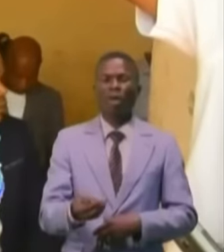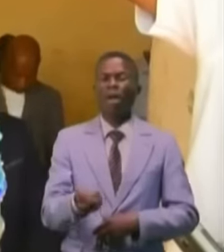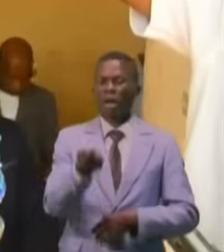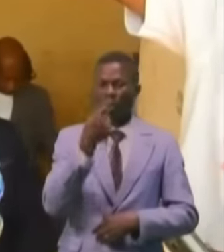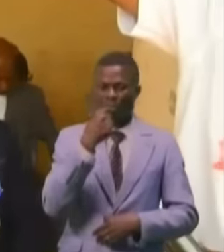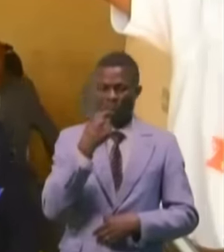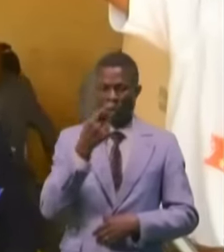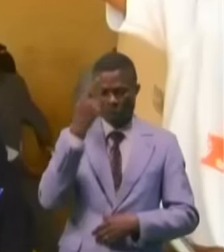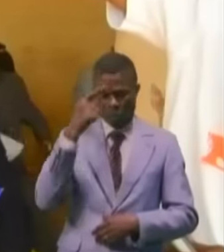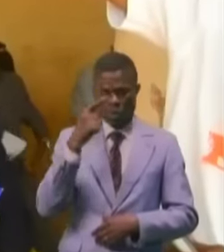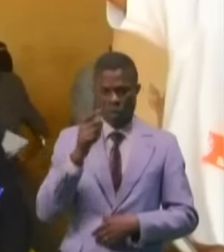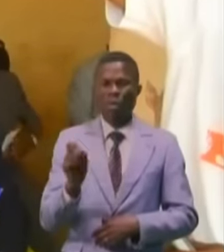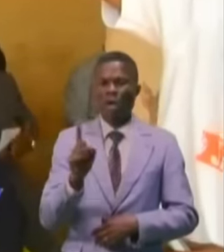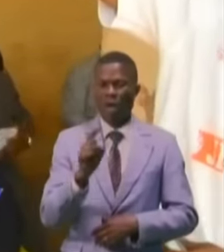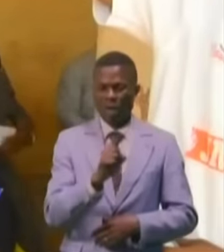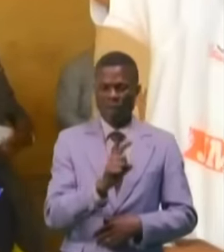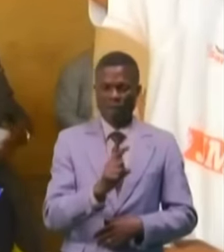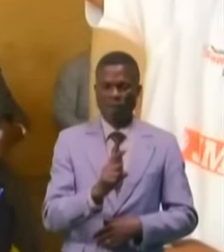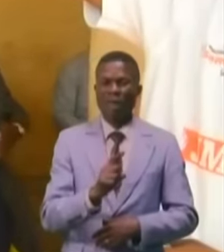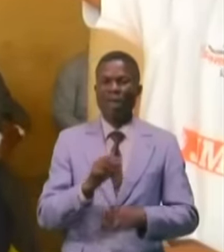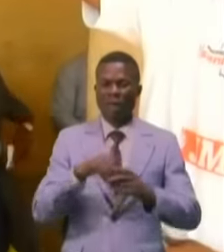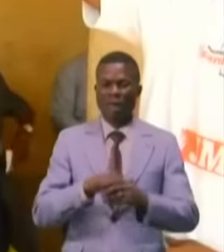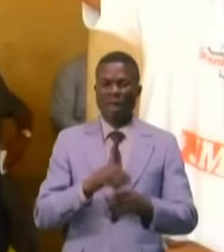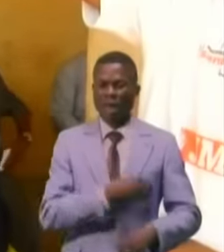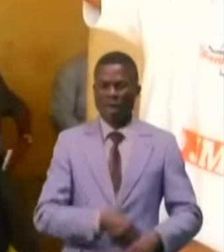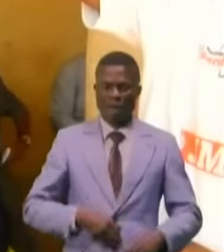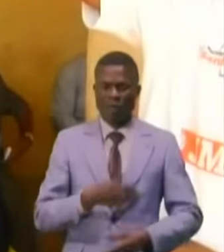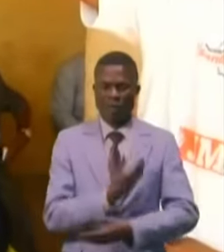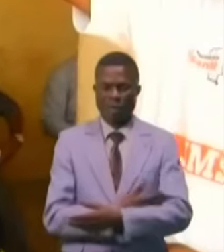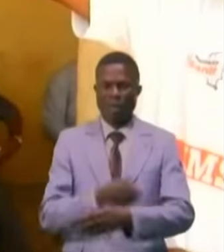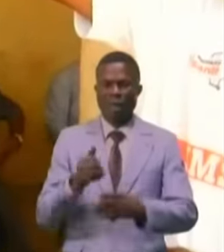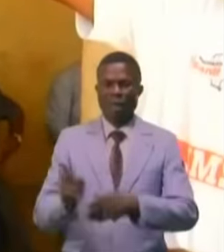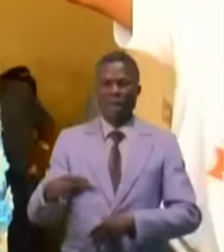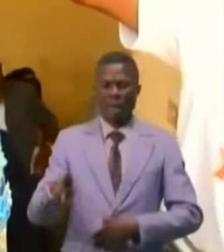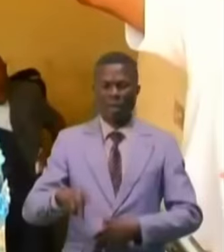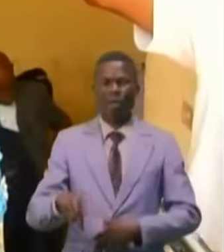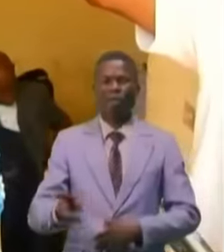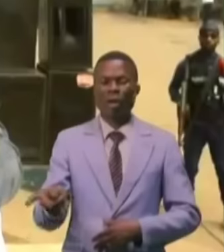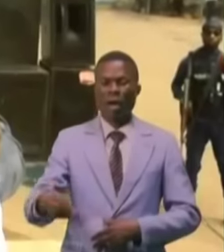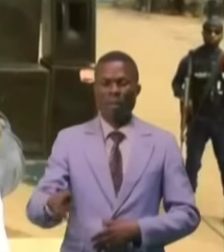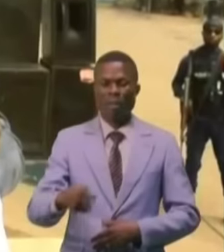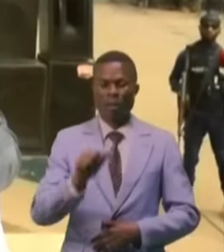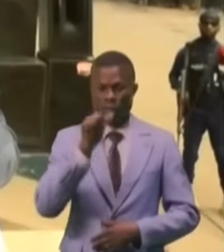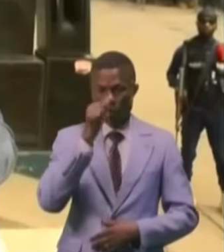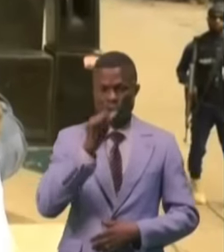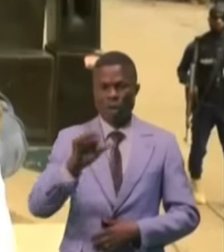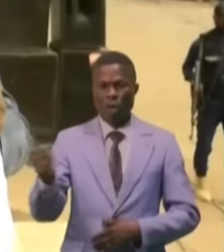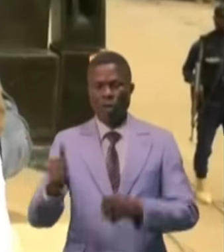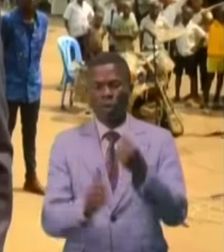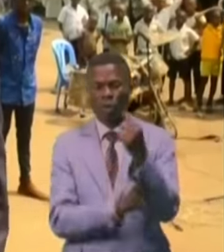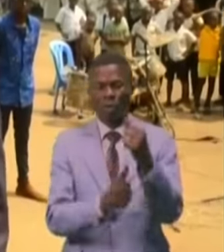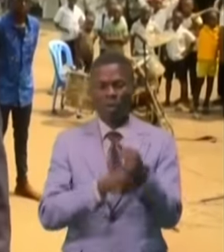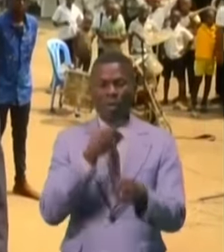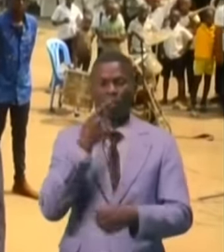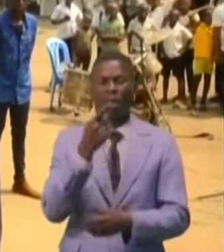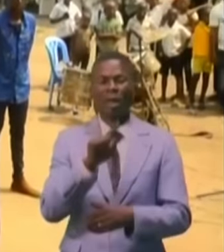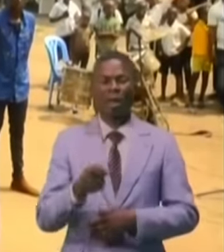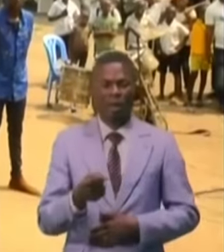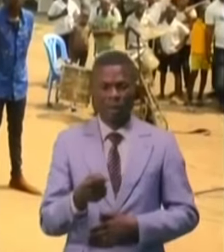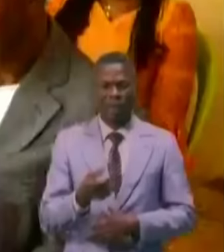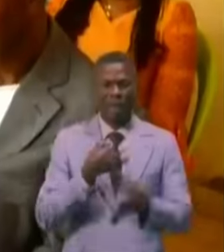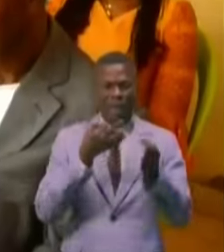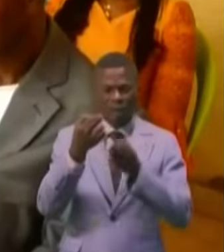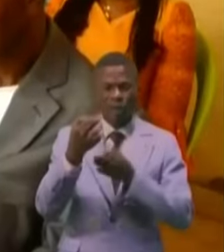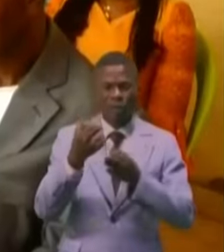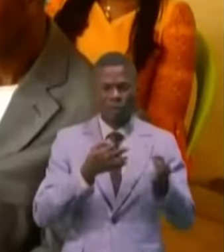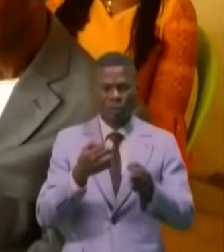en albendazole dans la province du Maïndombé. D'autres intervenants à la cérémonie, il y a de préciser que